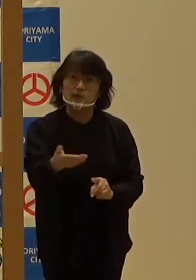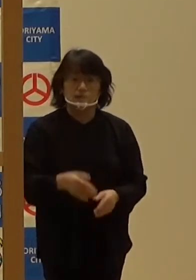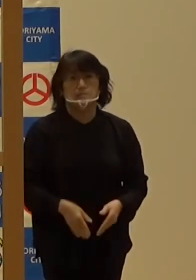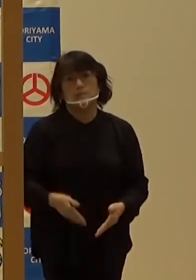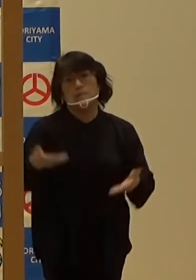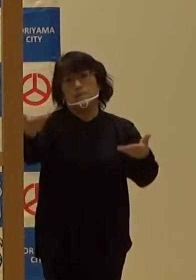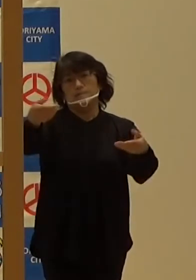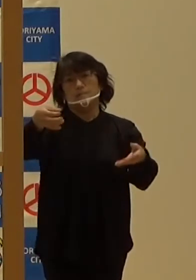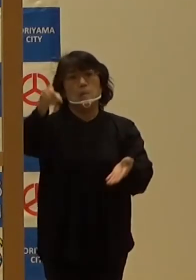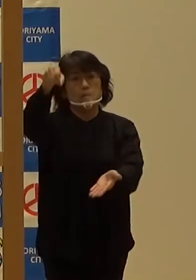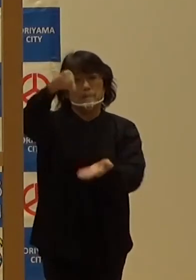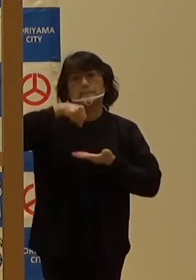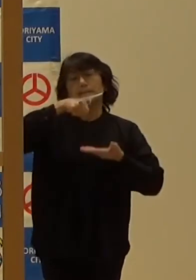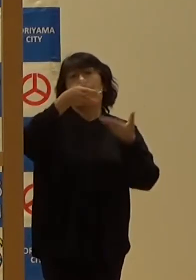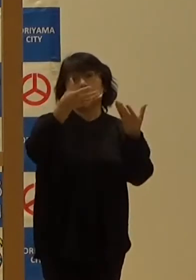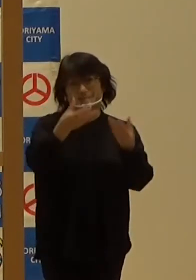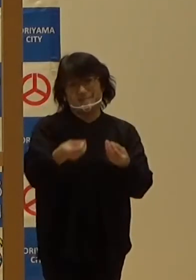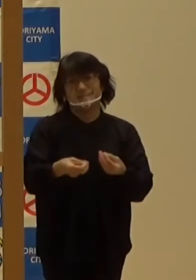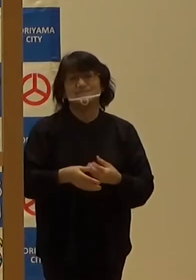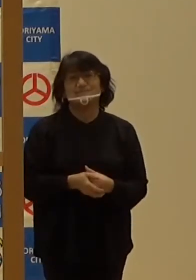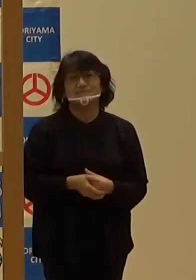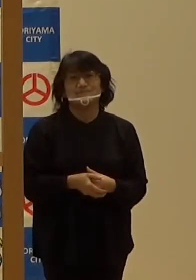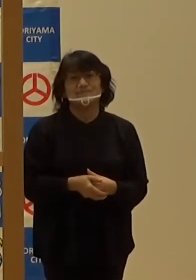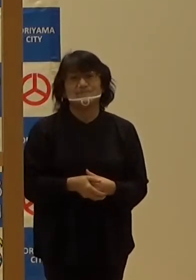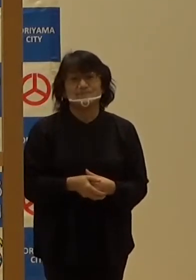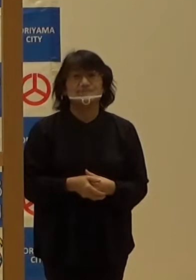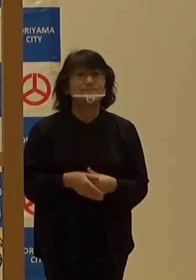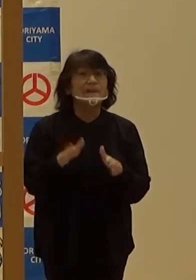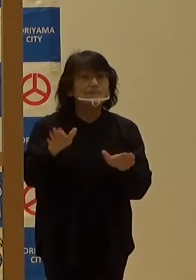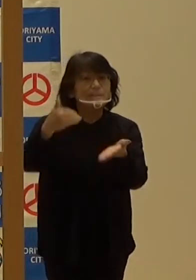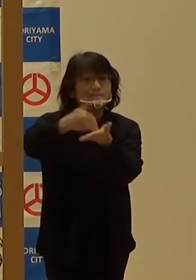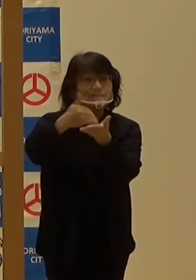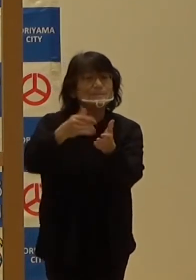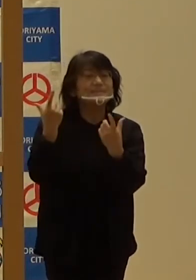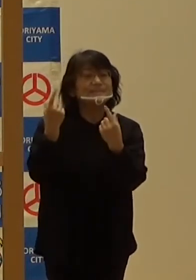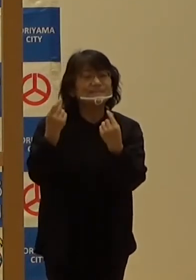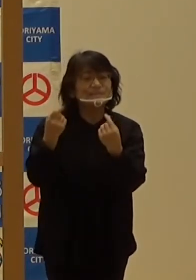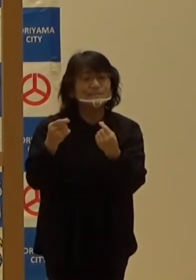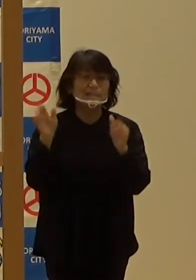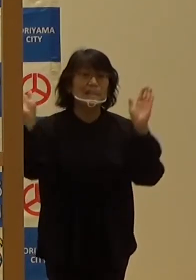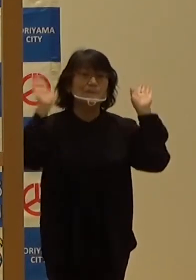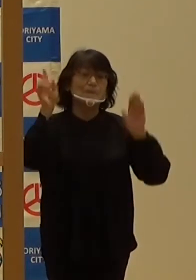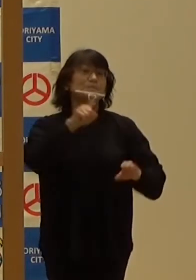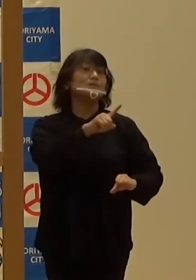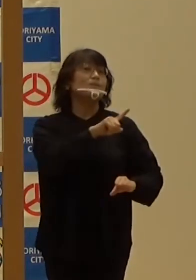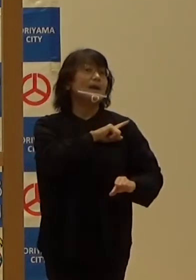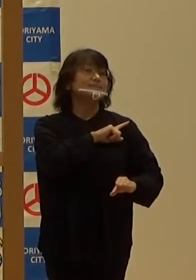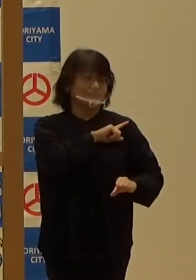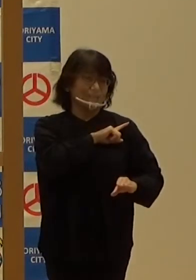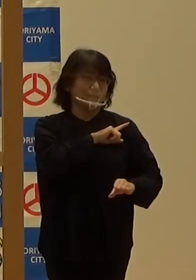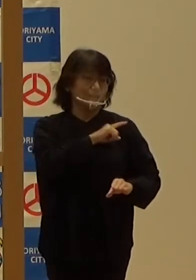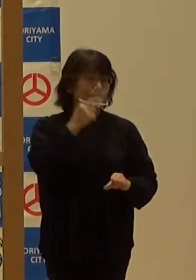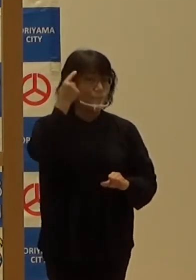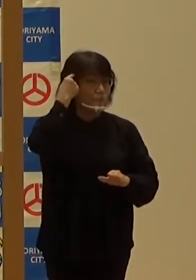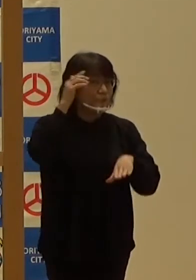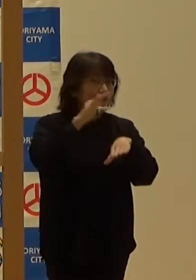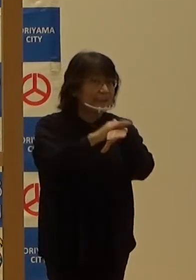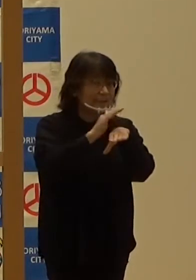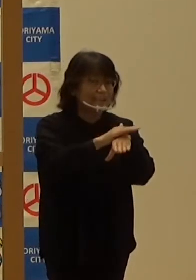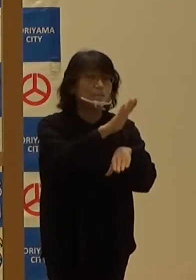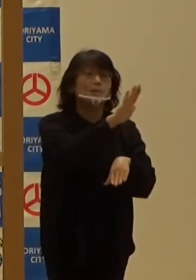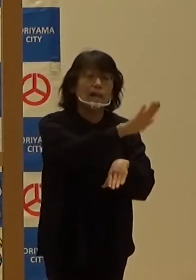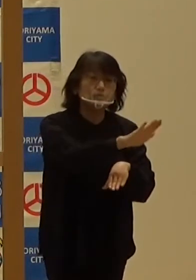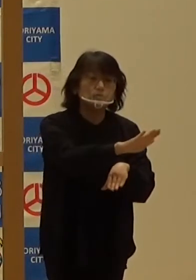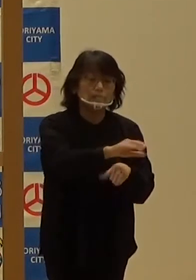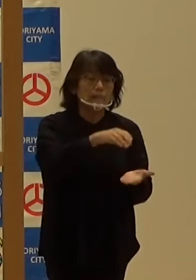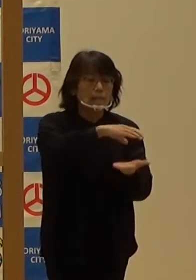今言いましたように市長がお話ありましたようにベビーファーストの観点等も踏まえまして、当然郡山は車で動く方も